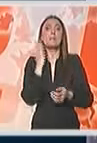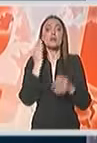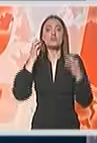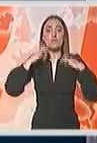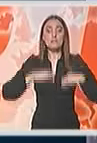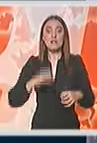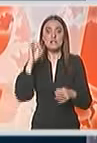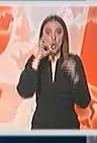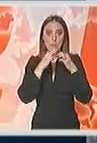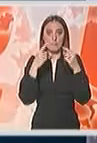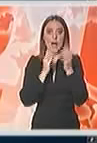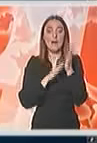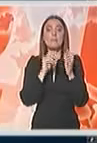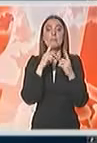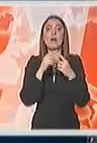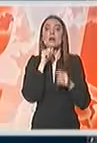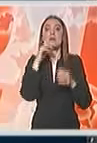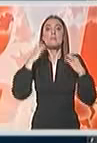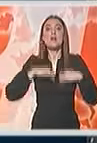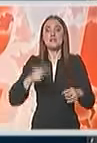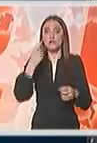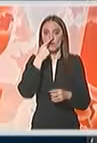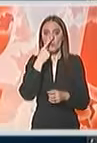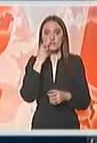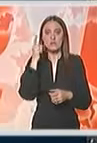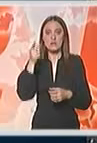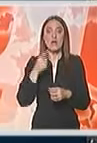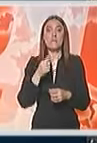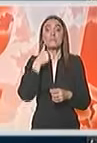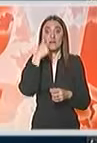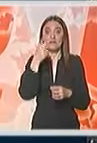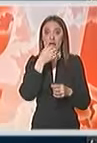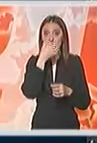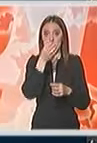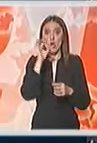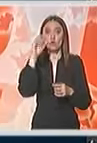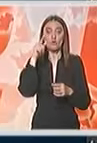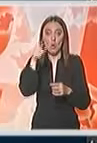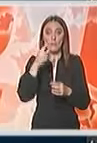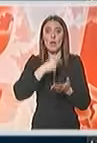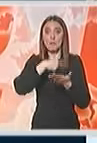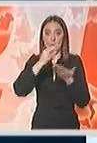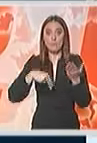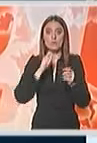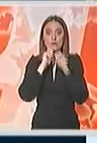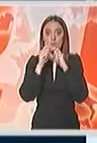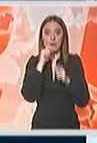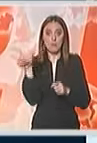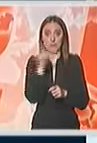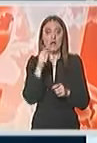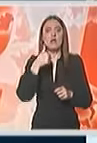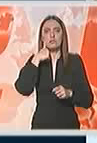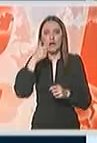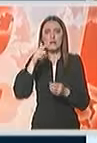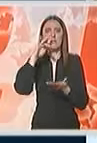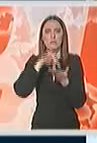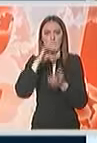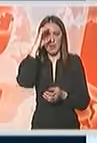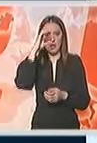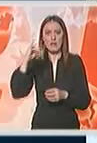predsjednik Barack Obama i predsjednik Rusije Dmitri Medvedev. Vest o tome da Obama i Medvedev potpisuju sporazum već danima je u